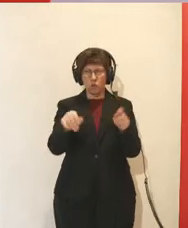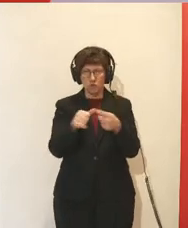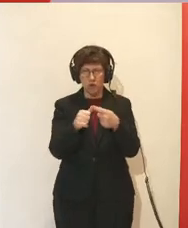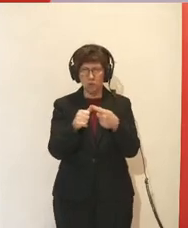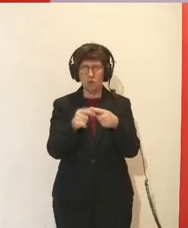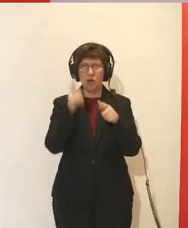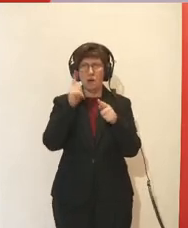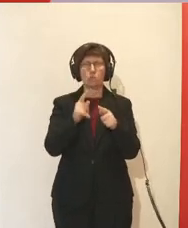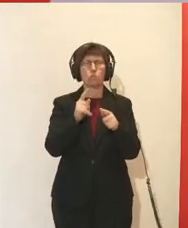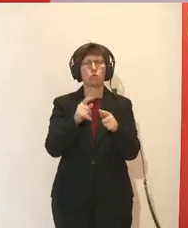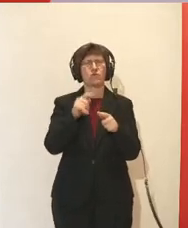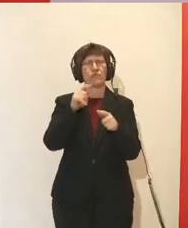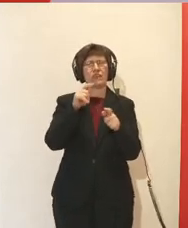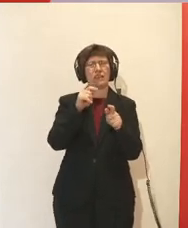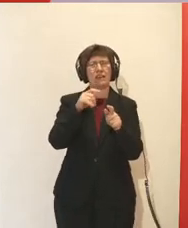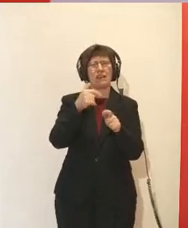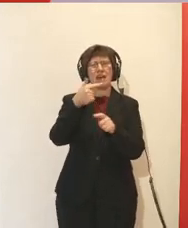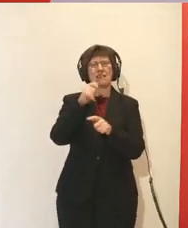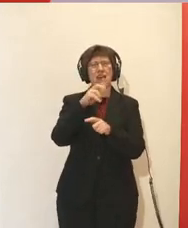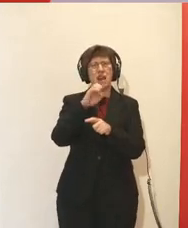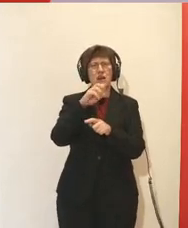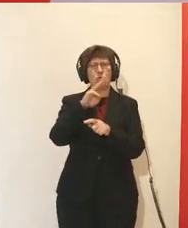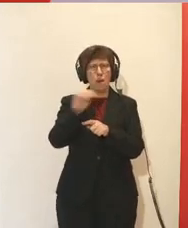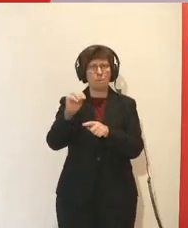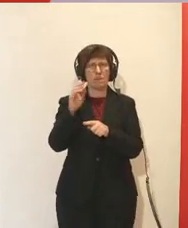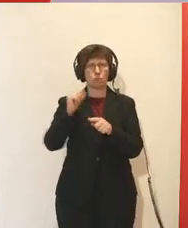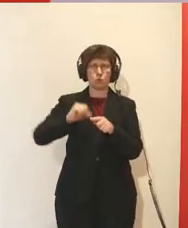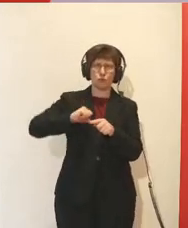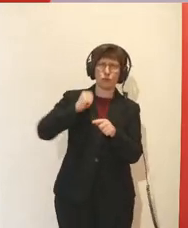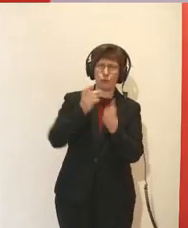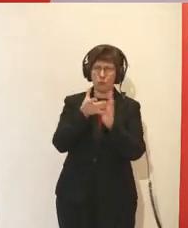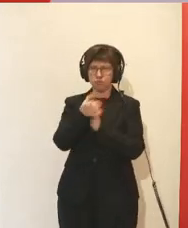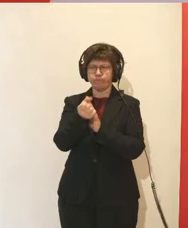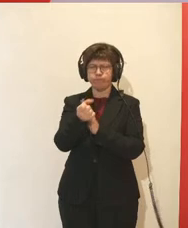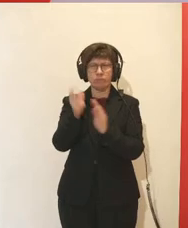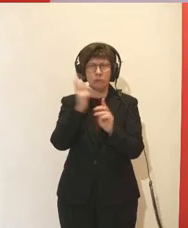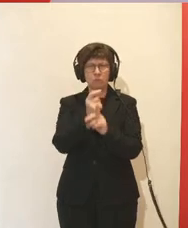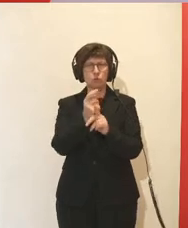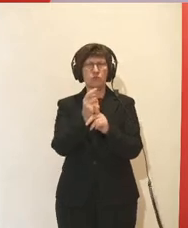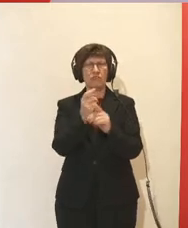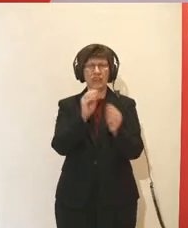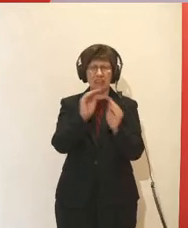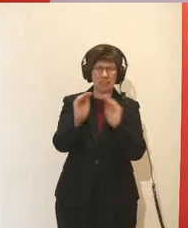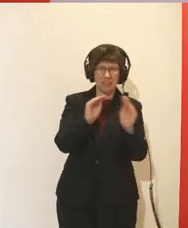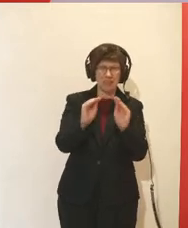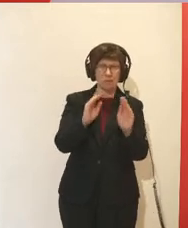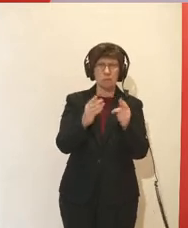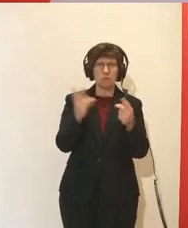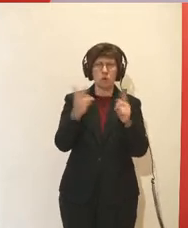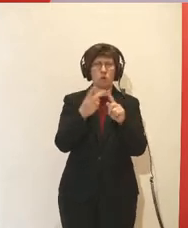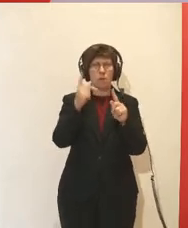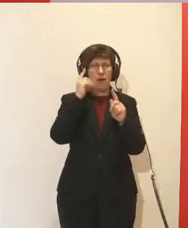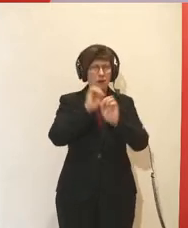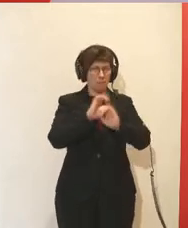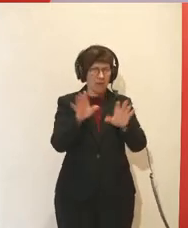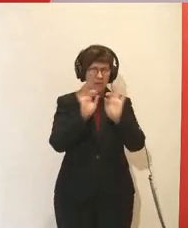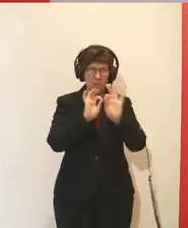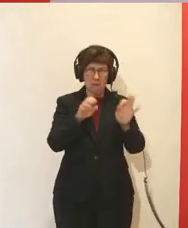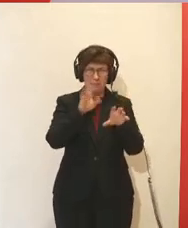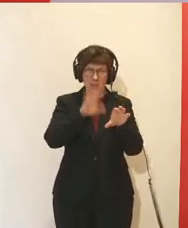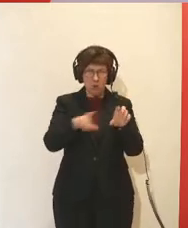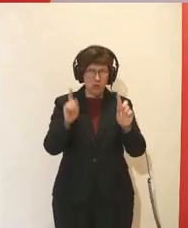werden die müssen bei telegramm sein die müssen genau dieses frühzeitige erkennen müssen die leisten reden wir davon dass medien besser